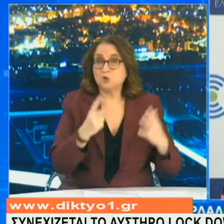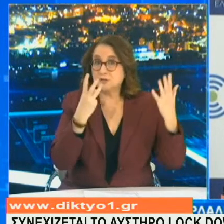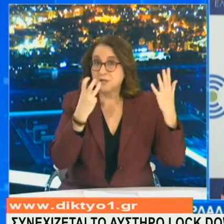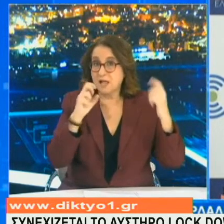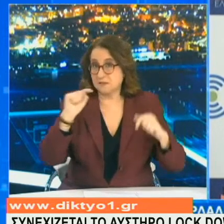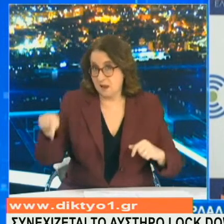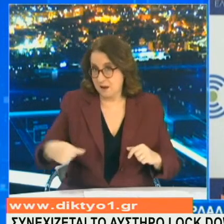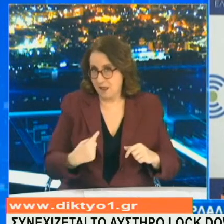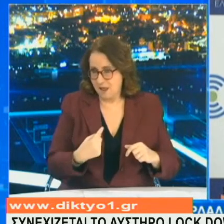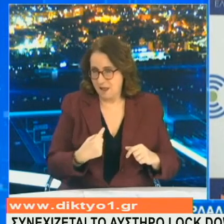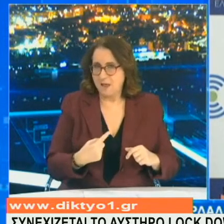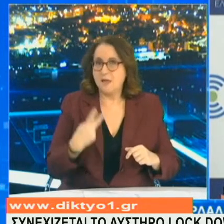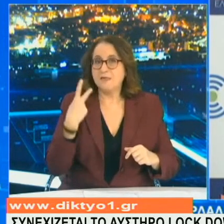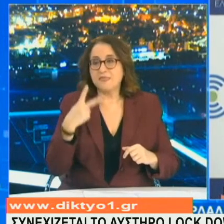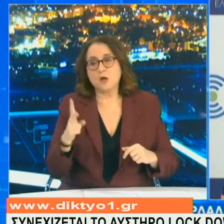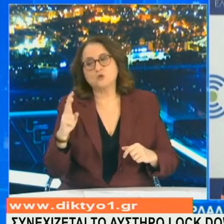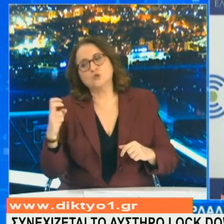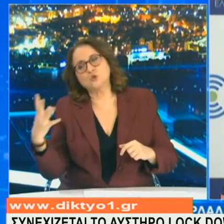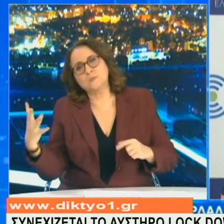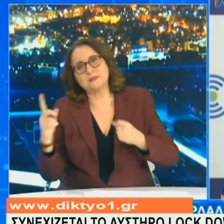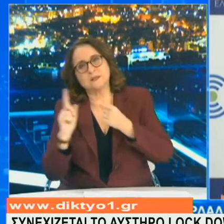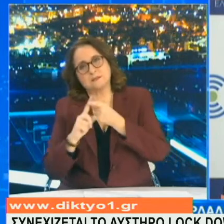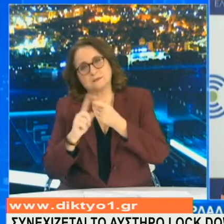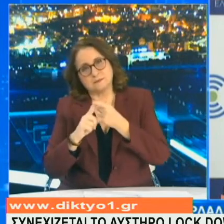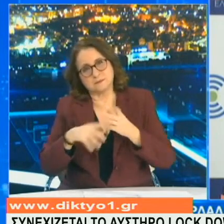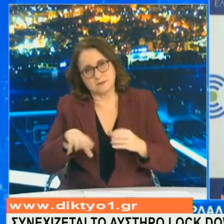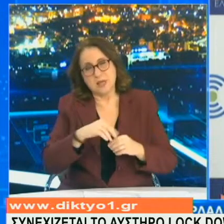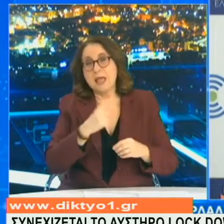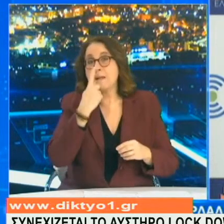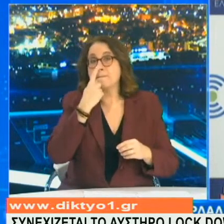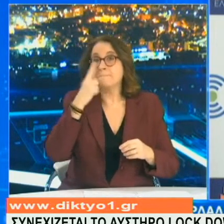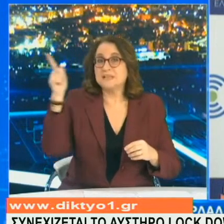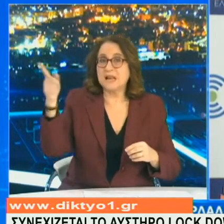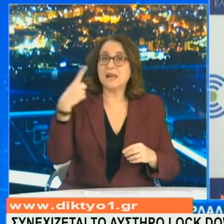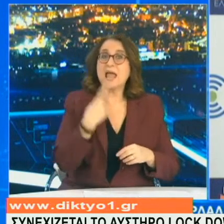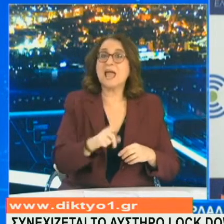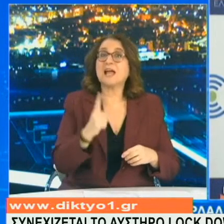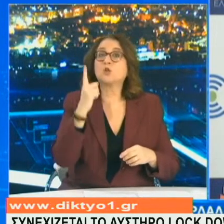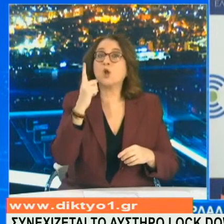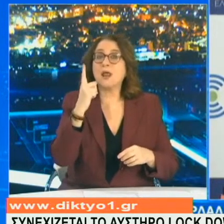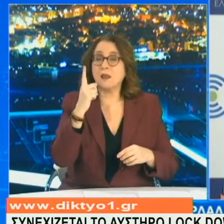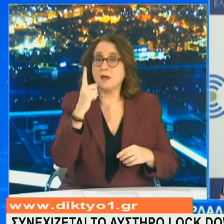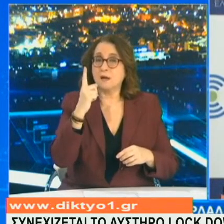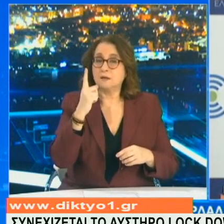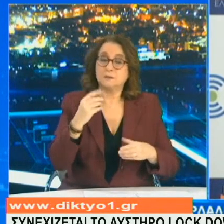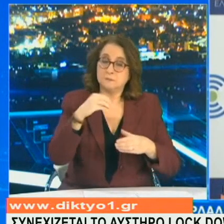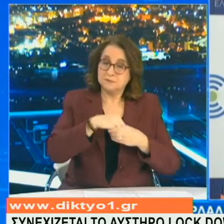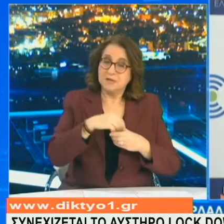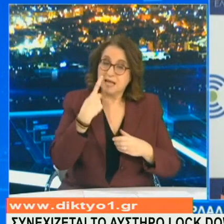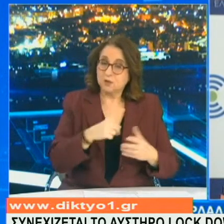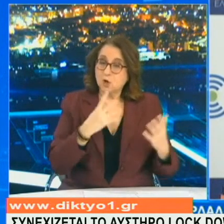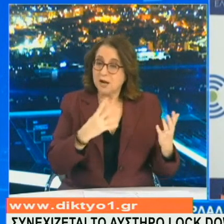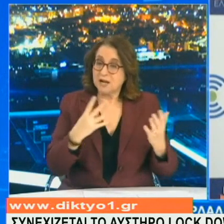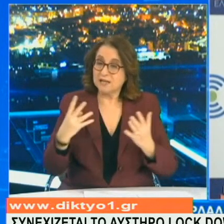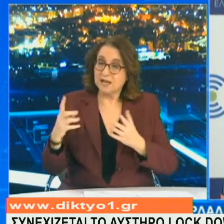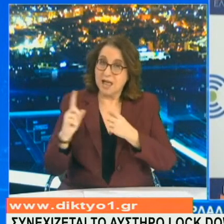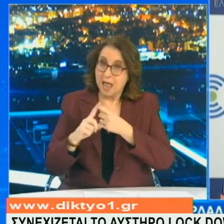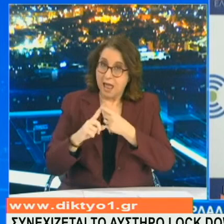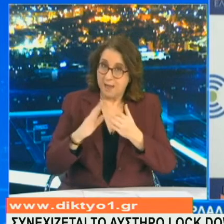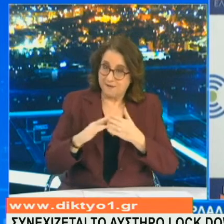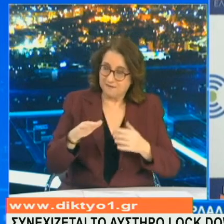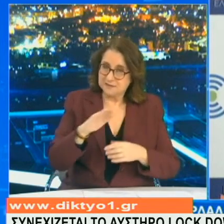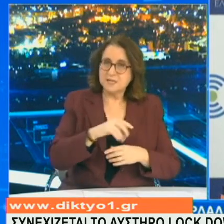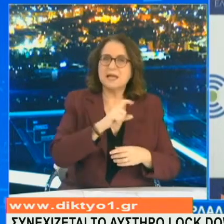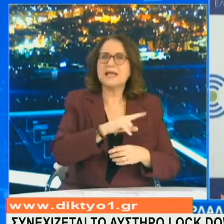κρούσματα με 225 στενές επαφές. Στη Λέσβο 101 ενεργά κρούσματα με 199 στενές επαφές. Και